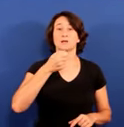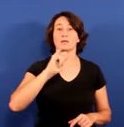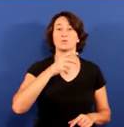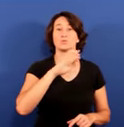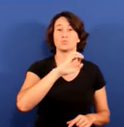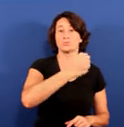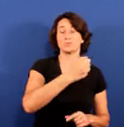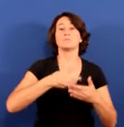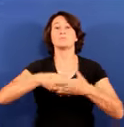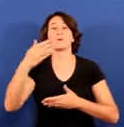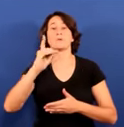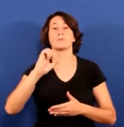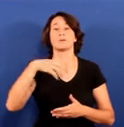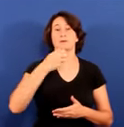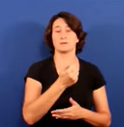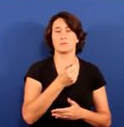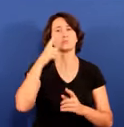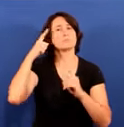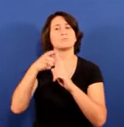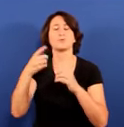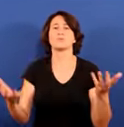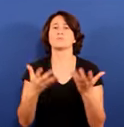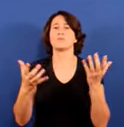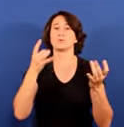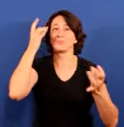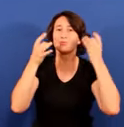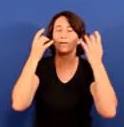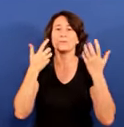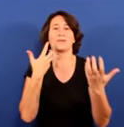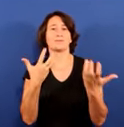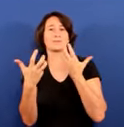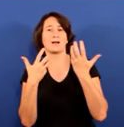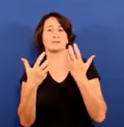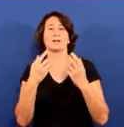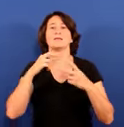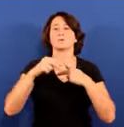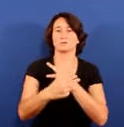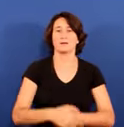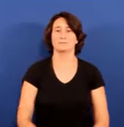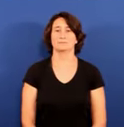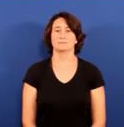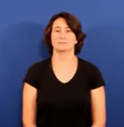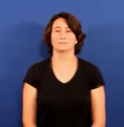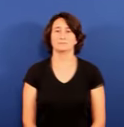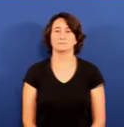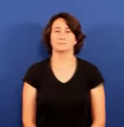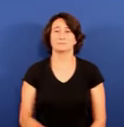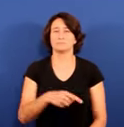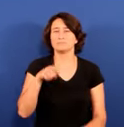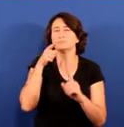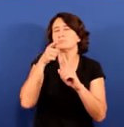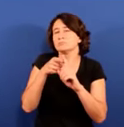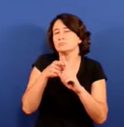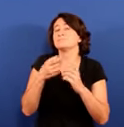eta posgarria izan dadin, eta bere erabilera jardun informal eta hurbilenetan gero eta era naturalagoan egitea, eta